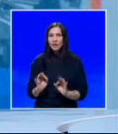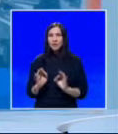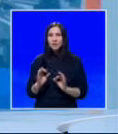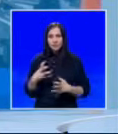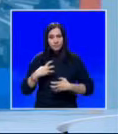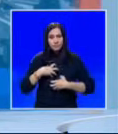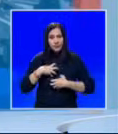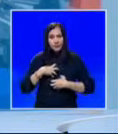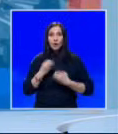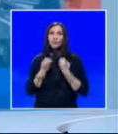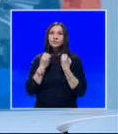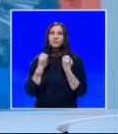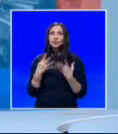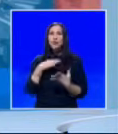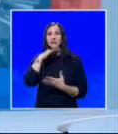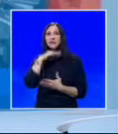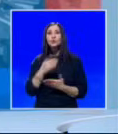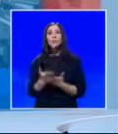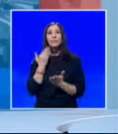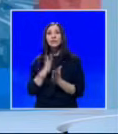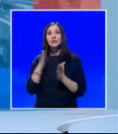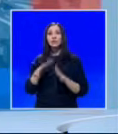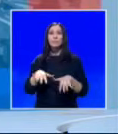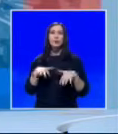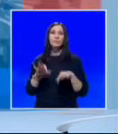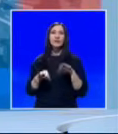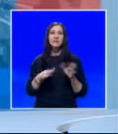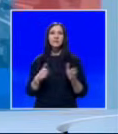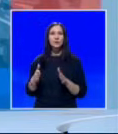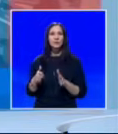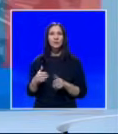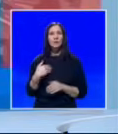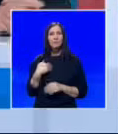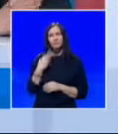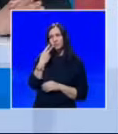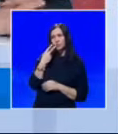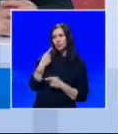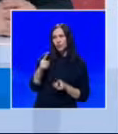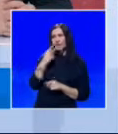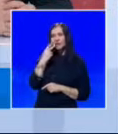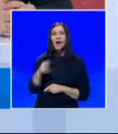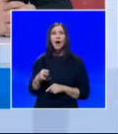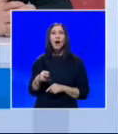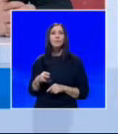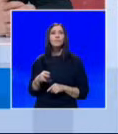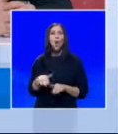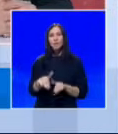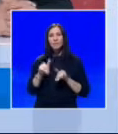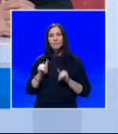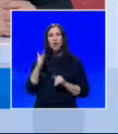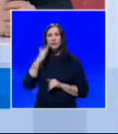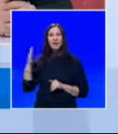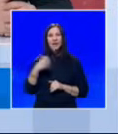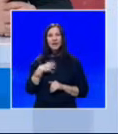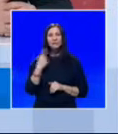истински се притесниха от възможността да се стигне до пресрочни парламентарни избори. Други обаче видяха отстъпление от страна на ГЕРБ, вчера заявявайки на тази